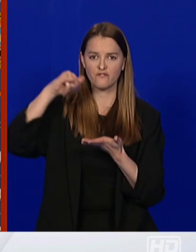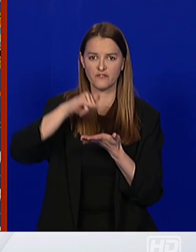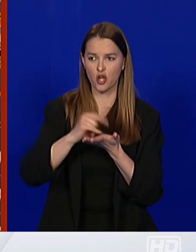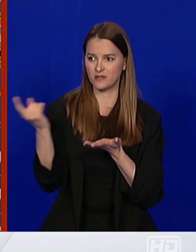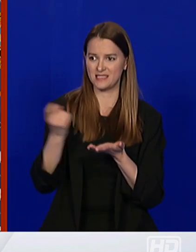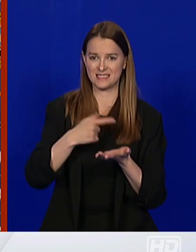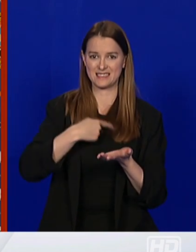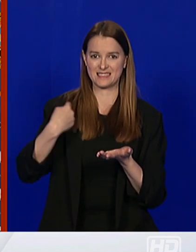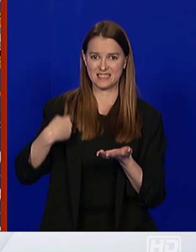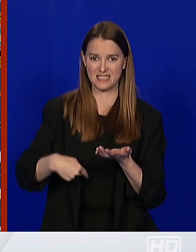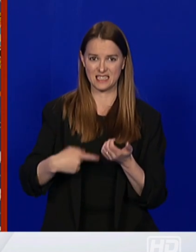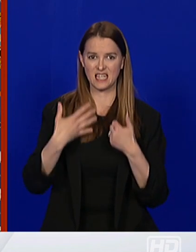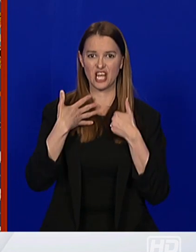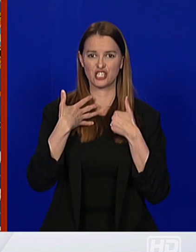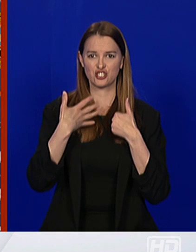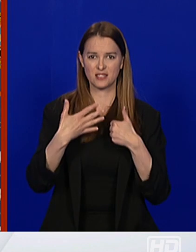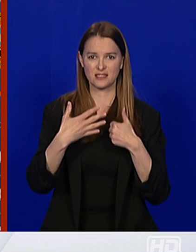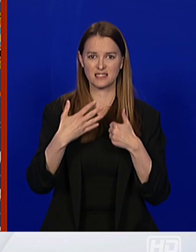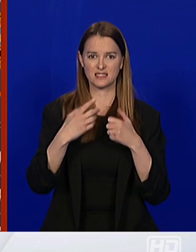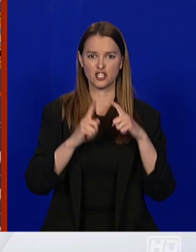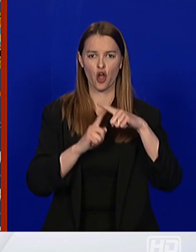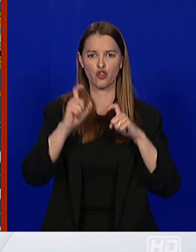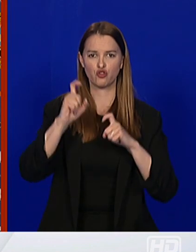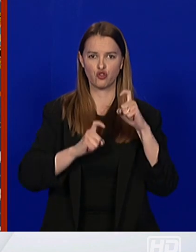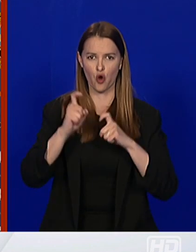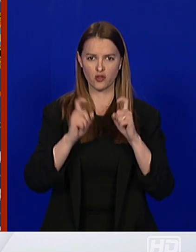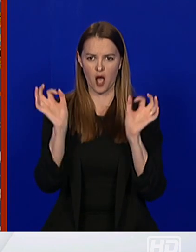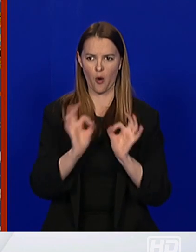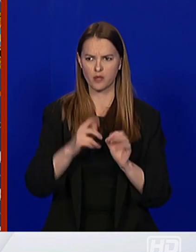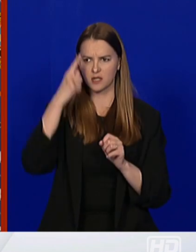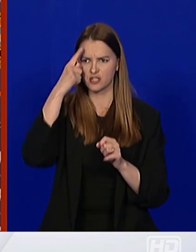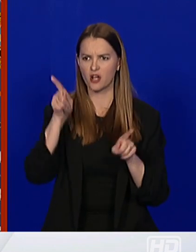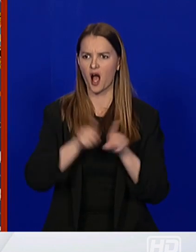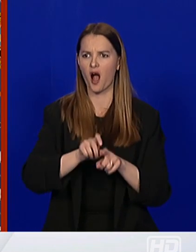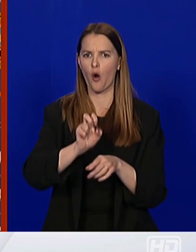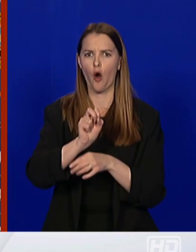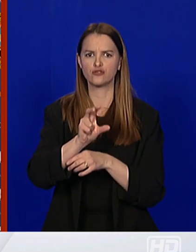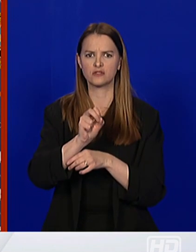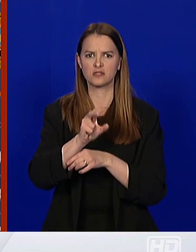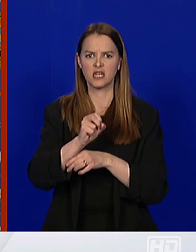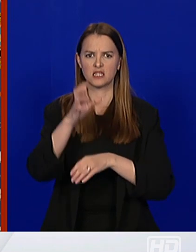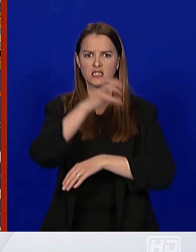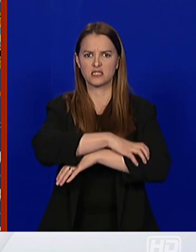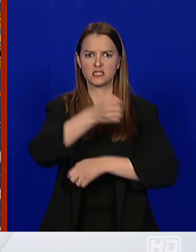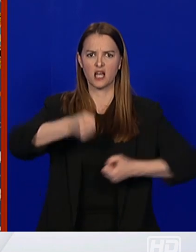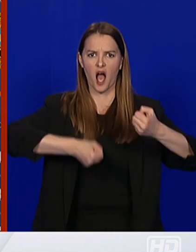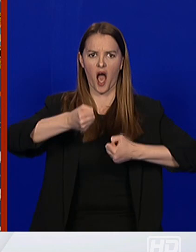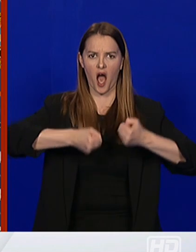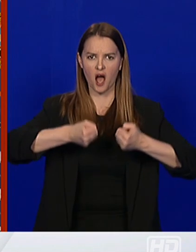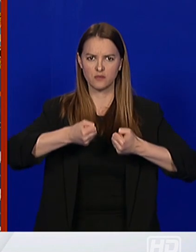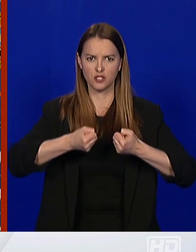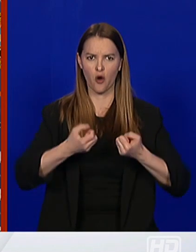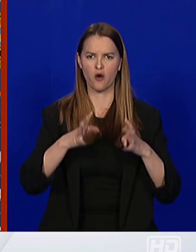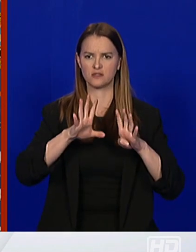Kine, 60 tona opreme, po prilici to vam je 13 šlepera opreme ili 9600 kutija koje su